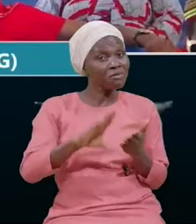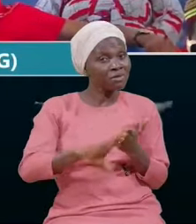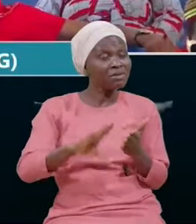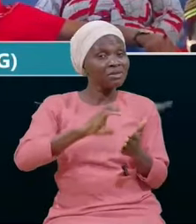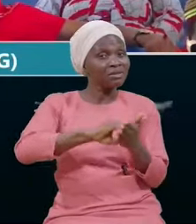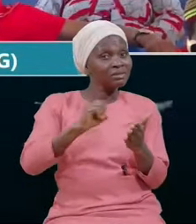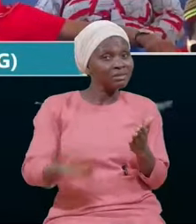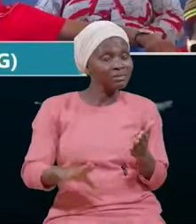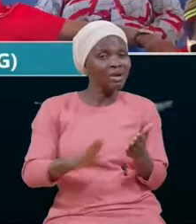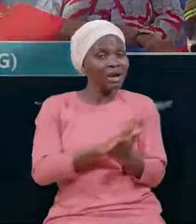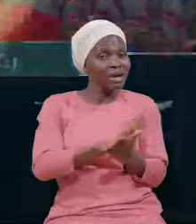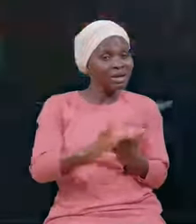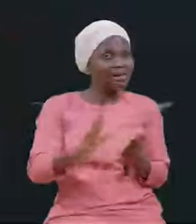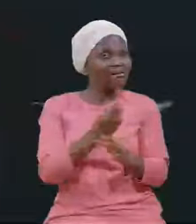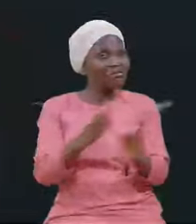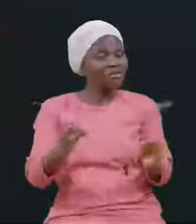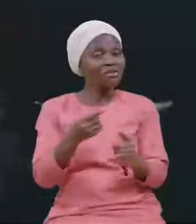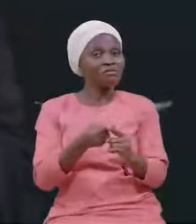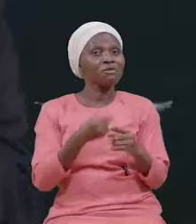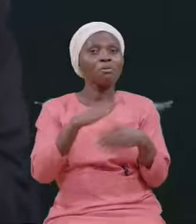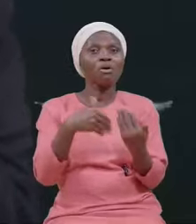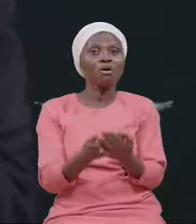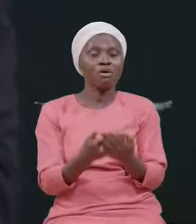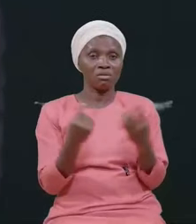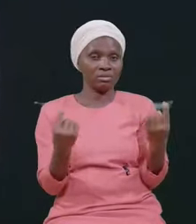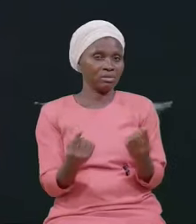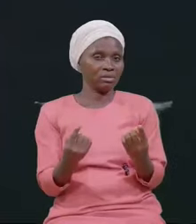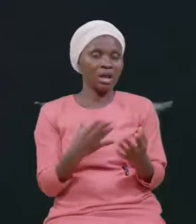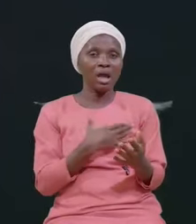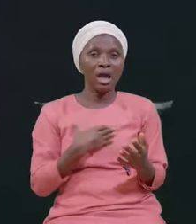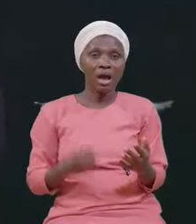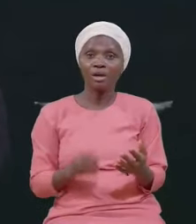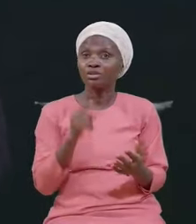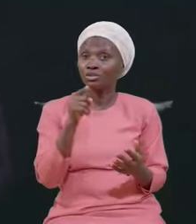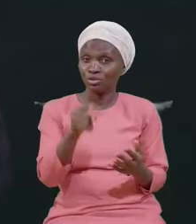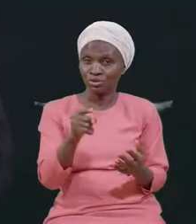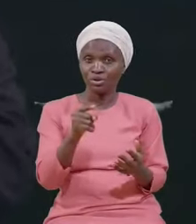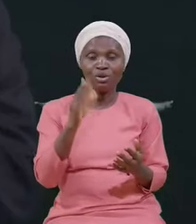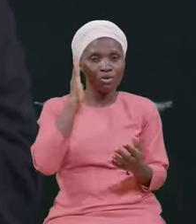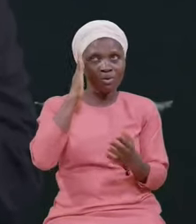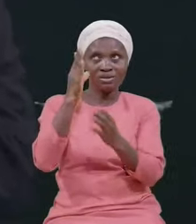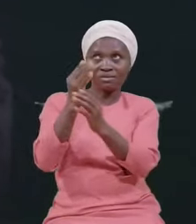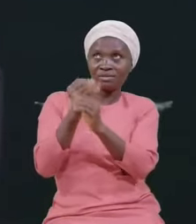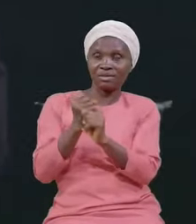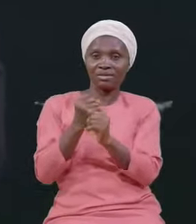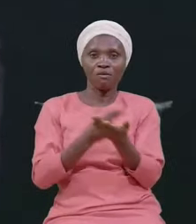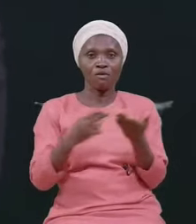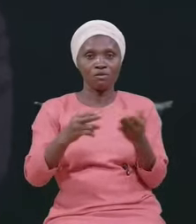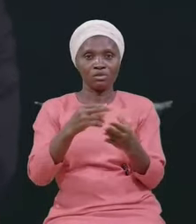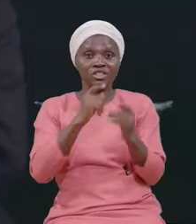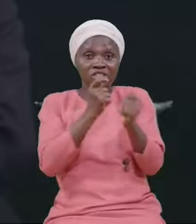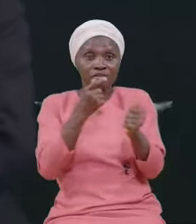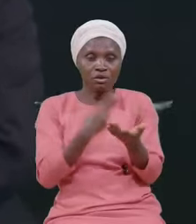baptisé pour la libération de vos péchés et vous recevrez le don du